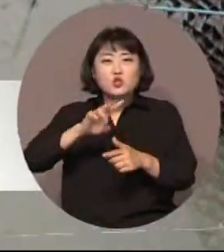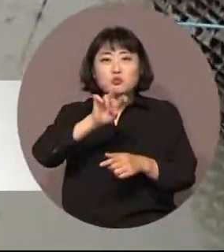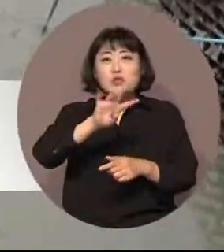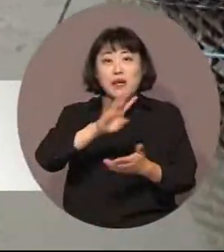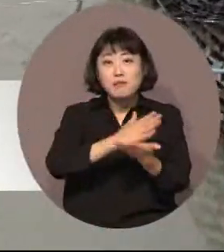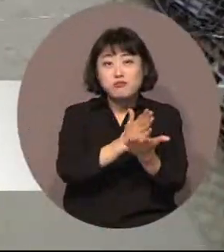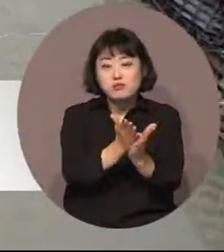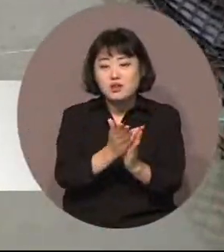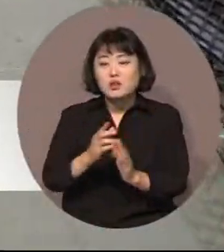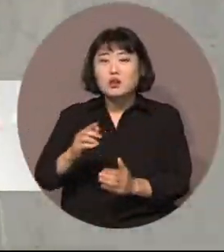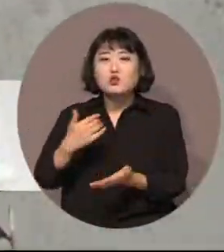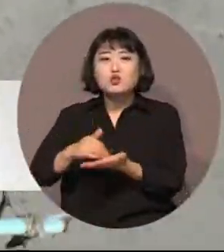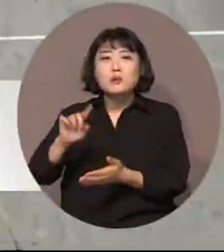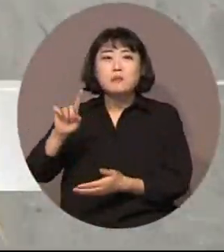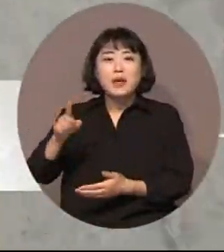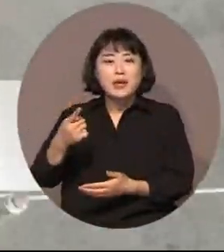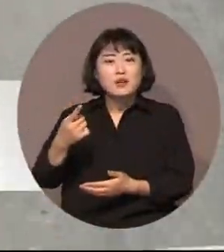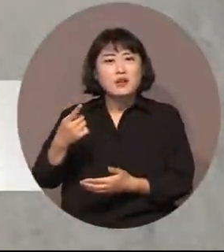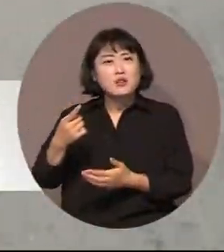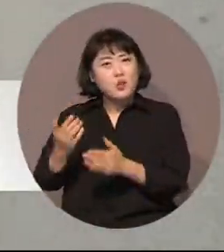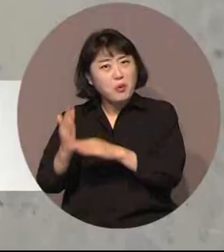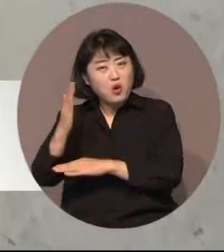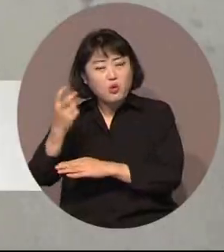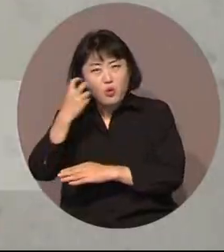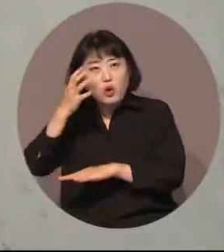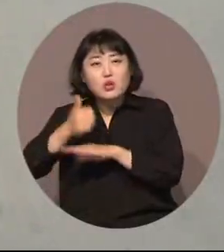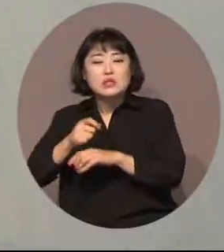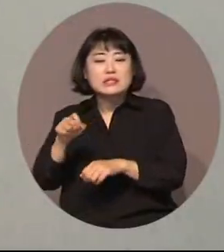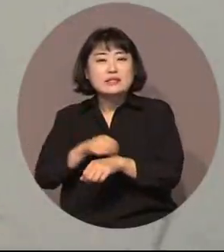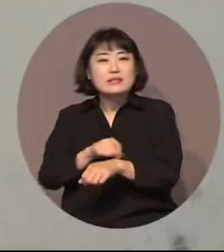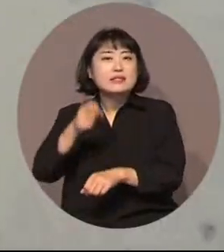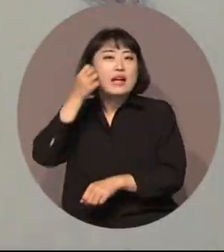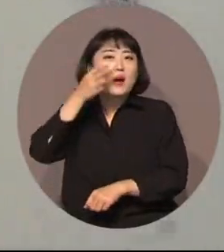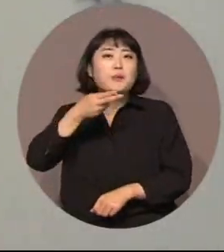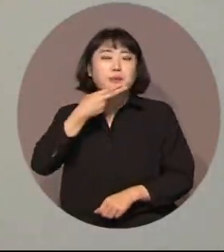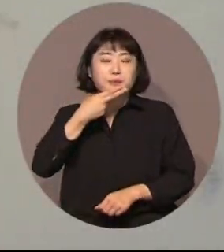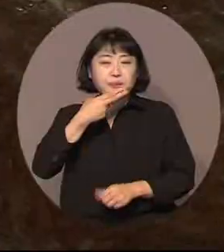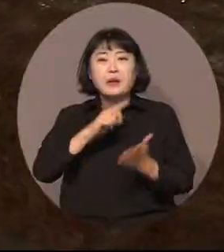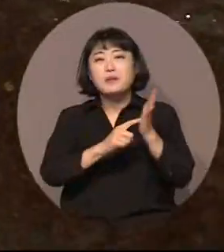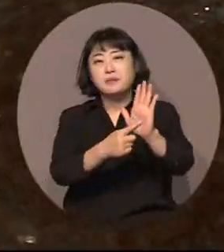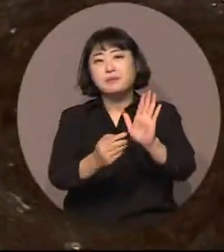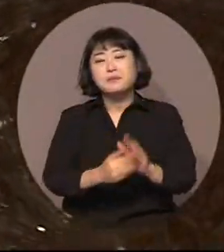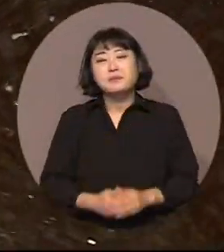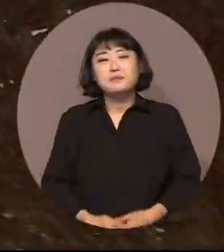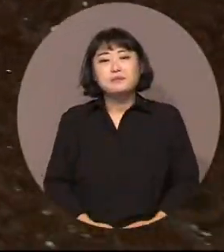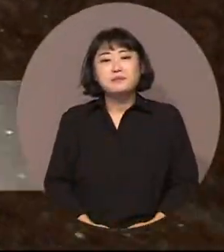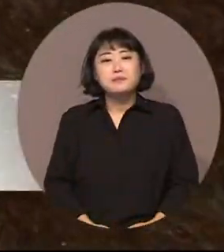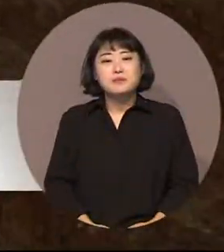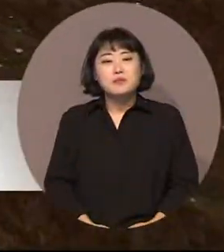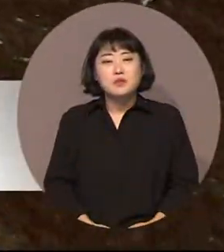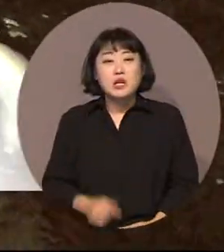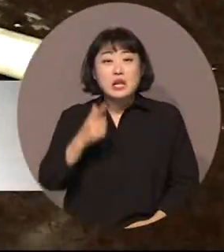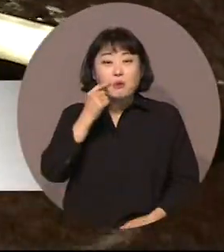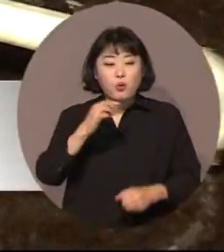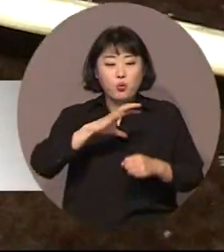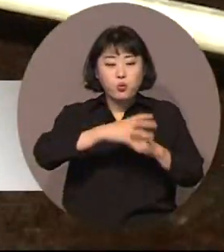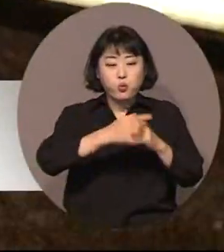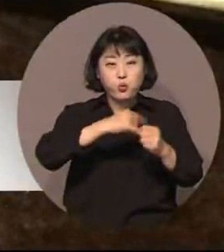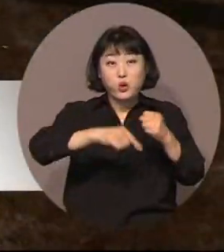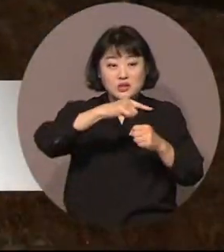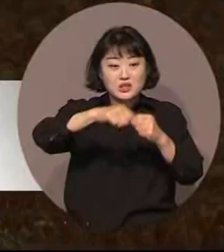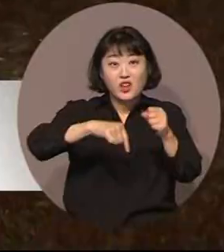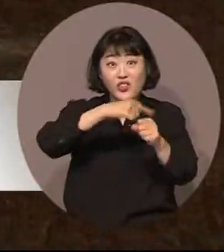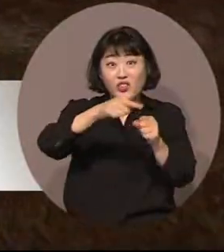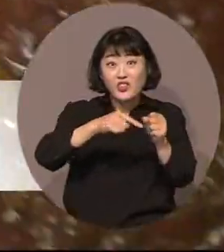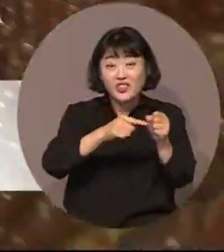107권에 대해 정밀 조사한 결과 특이 소견은 발견되지 않았다고 설명했습니다 또 일본 원전 오염수 방류에